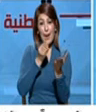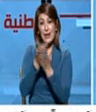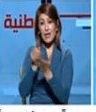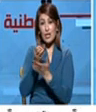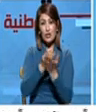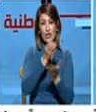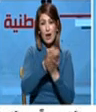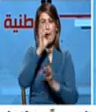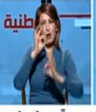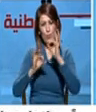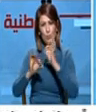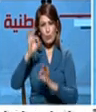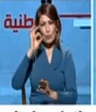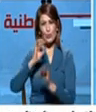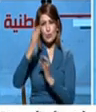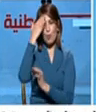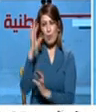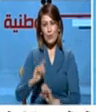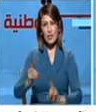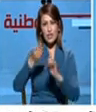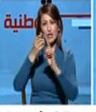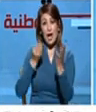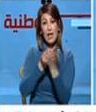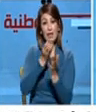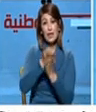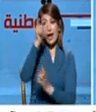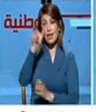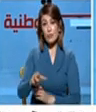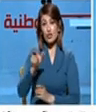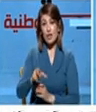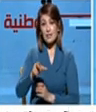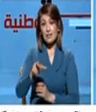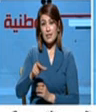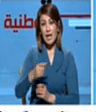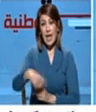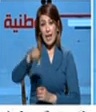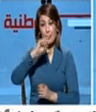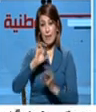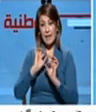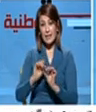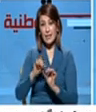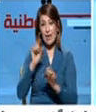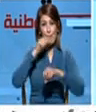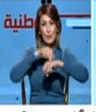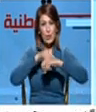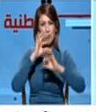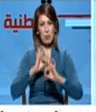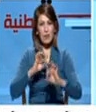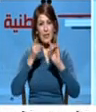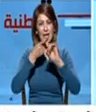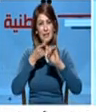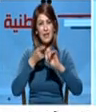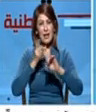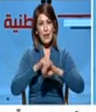يتم على اساسها اعلام المنتفع في تاريخ الحصول على المساعده هديه لكن